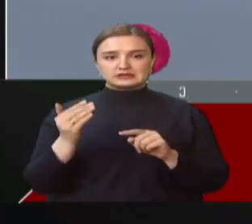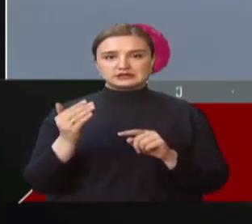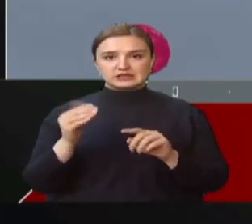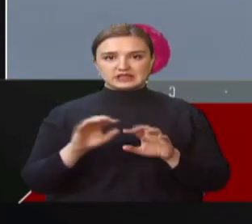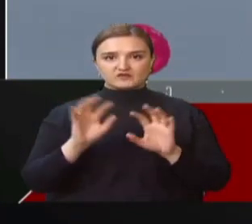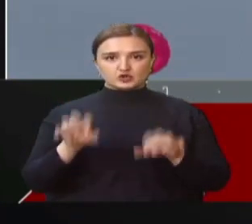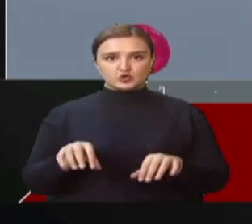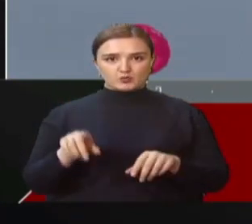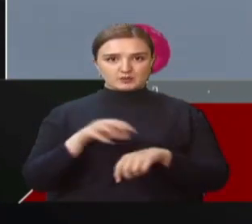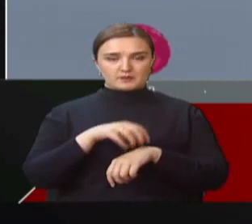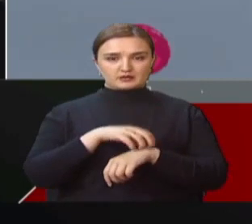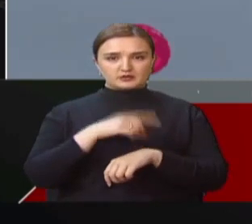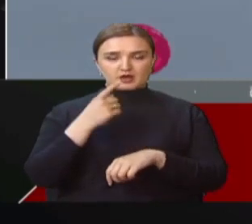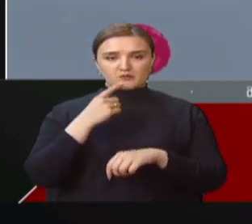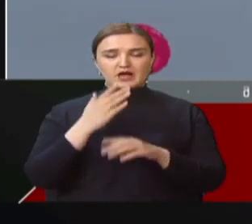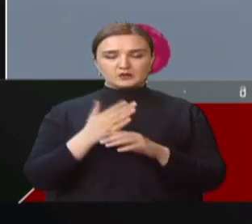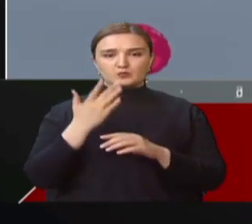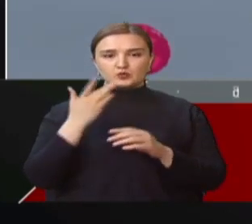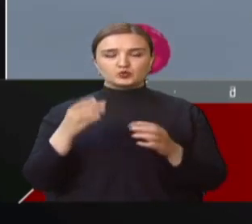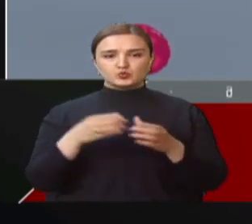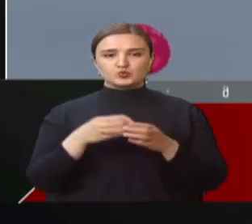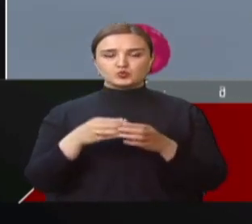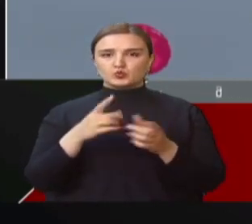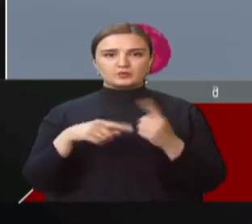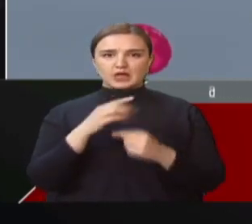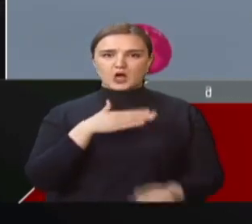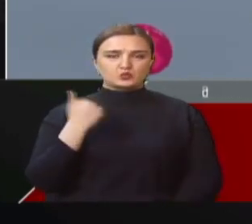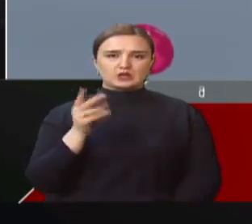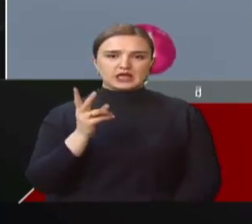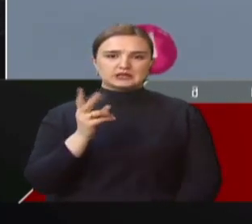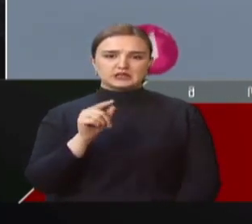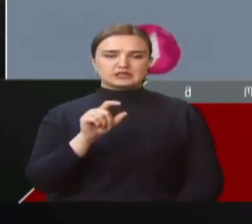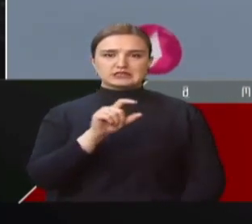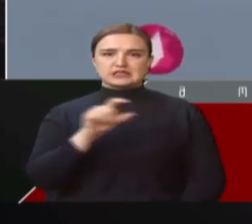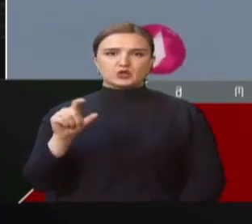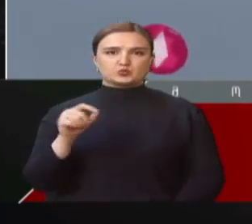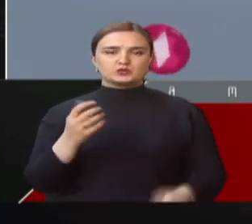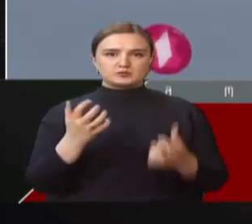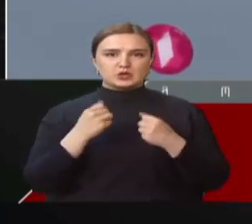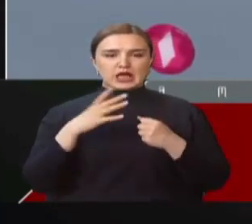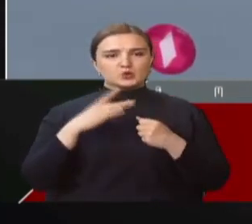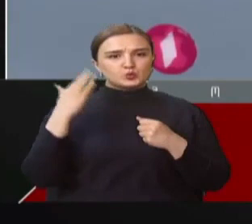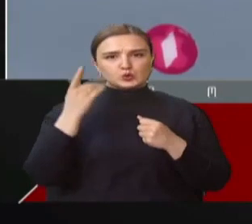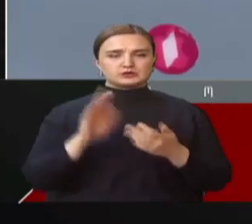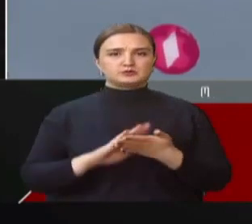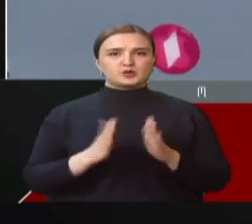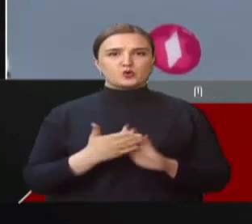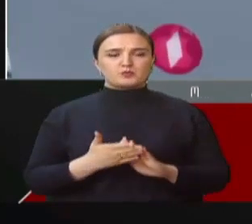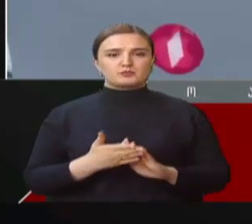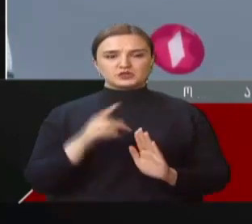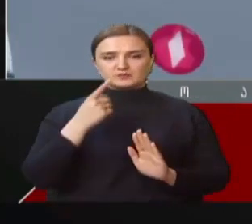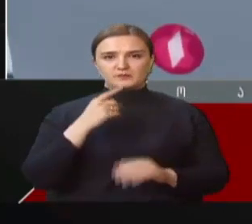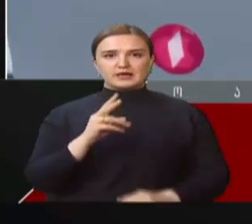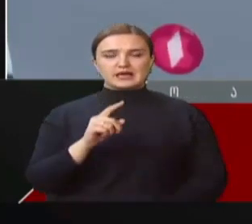მან თქვა რომ არიან პოლიტიკური ჯგუფები, რომელთაც არ სურთ კანდიდატის სტატუსი მიიღოს საქართველოს ქართული ოცნების პირობებში.